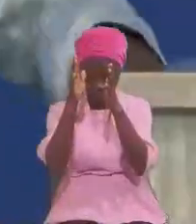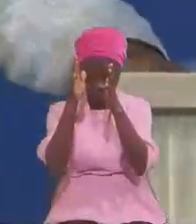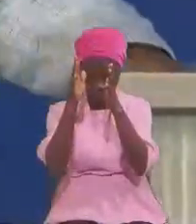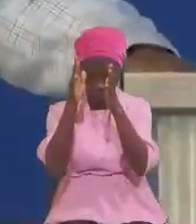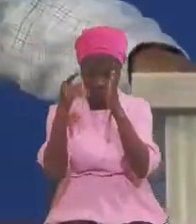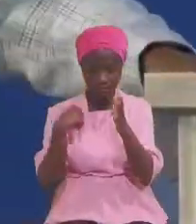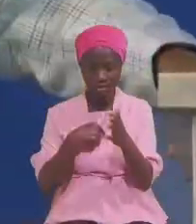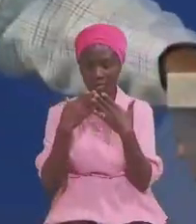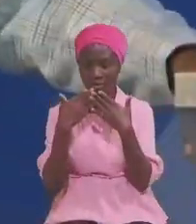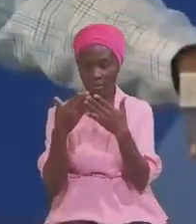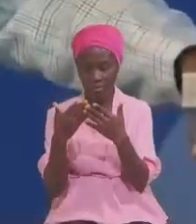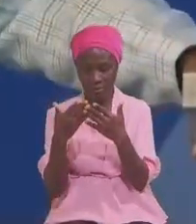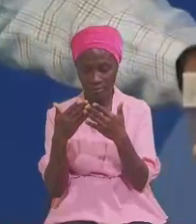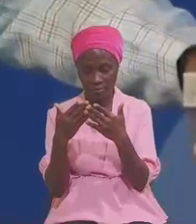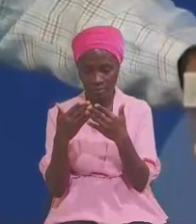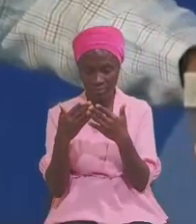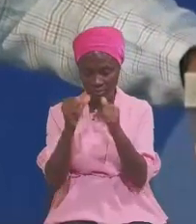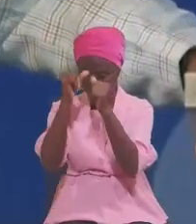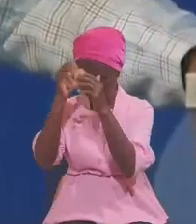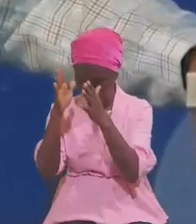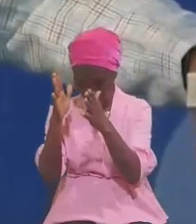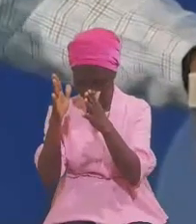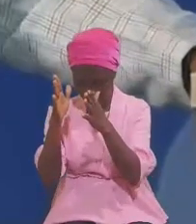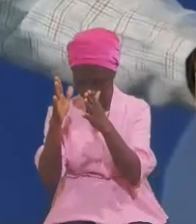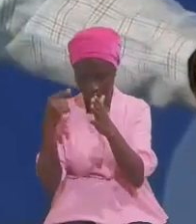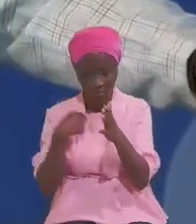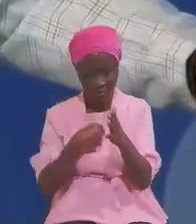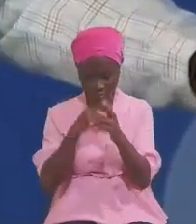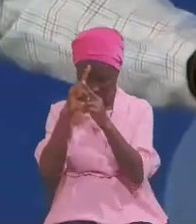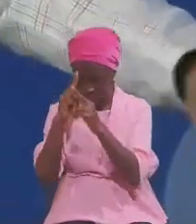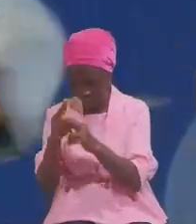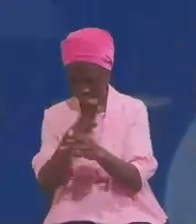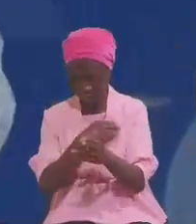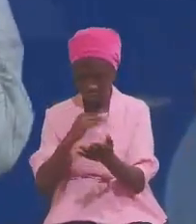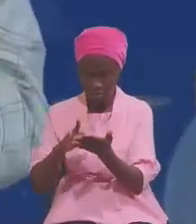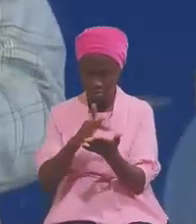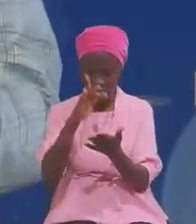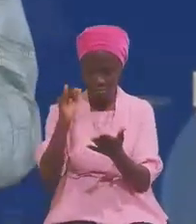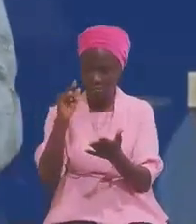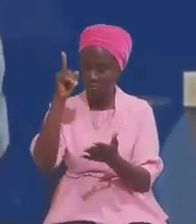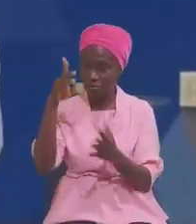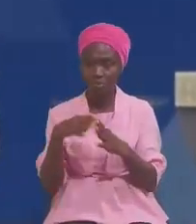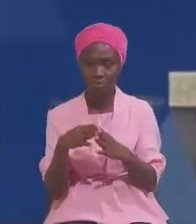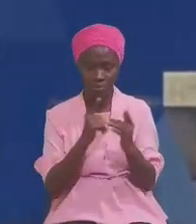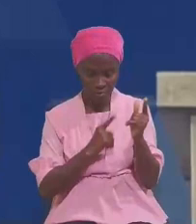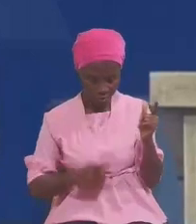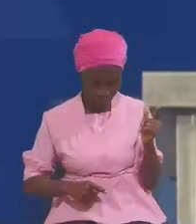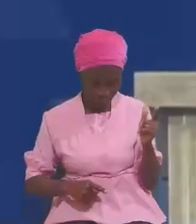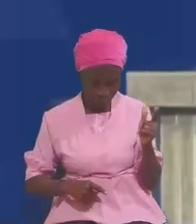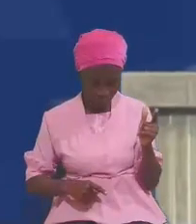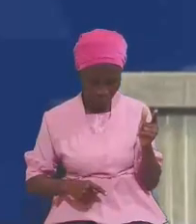merci, Père. Nous t'honorons, nous te glorifions, Seigneur, Roi des